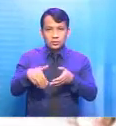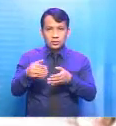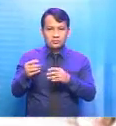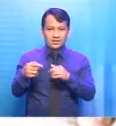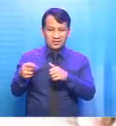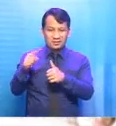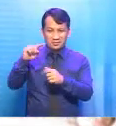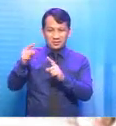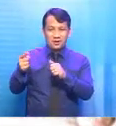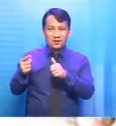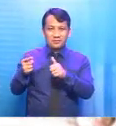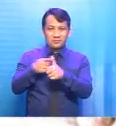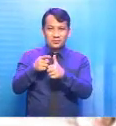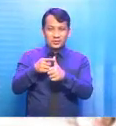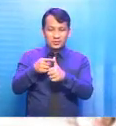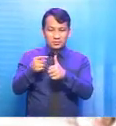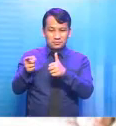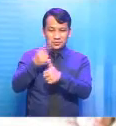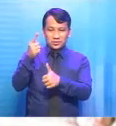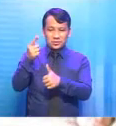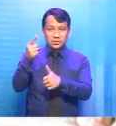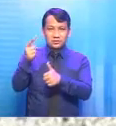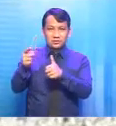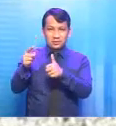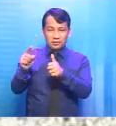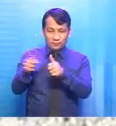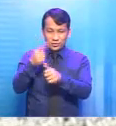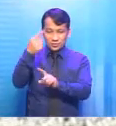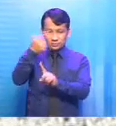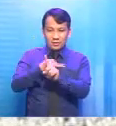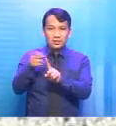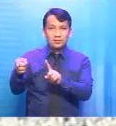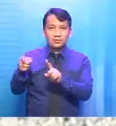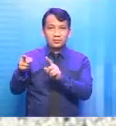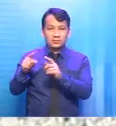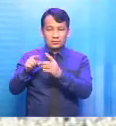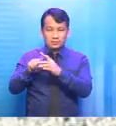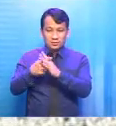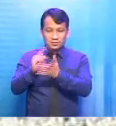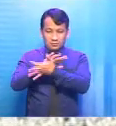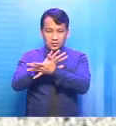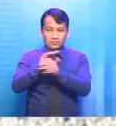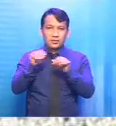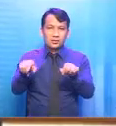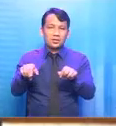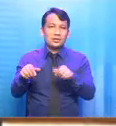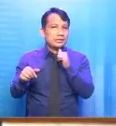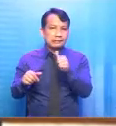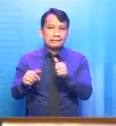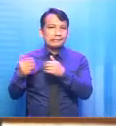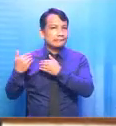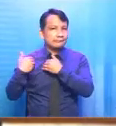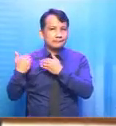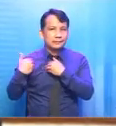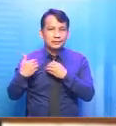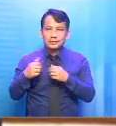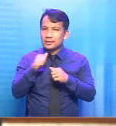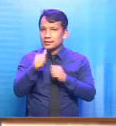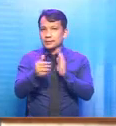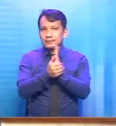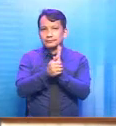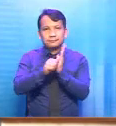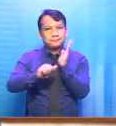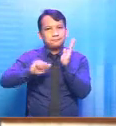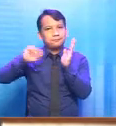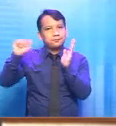ng COVID-19 pandemic. Nahaharap sila sa reklamong gross neglect of duty at inefficiency and incompetence in